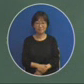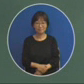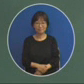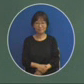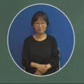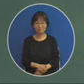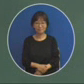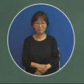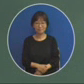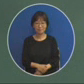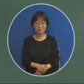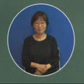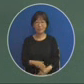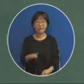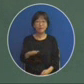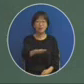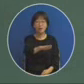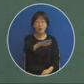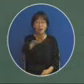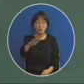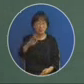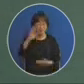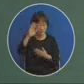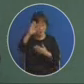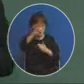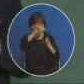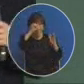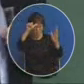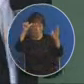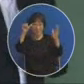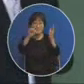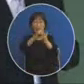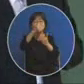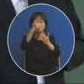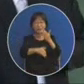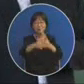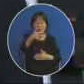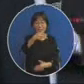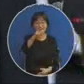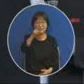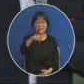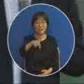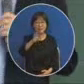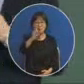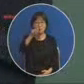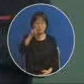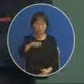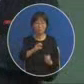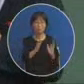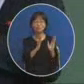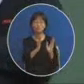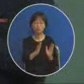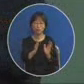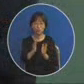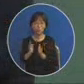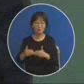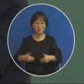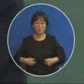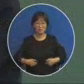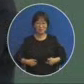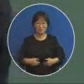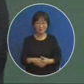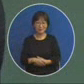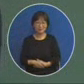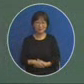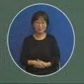여러분의 인생 작품을 시작하는 겁니다. Starting now, you must begin this life masterpiece. 전혀 여러분이